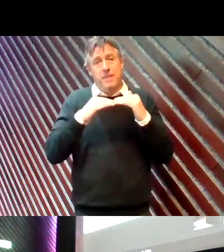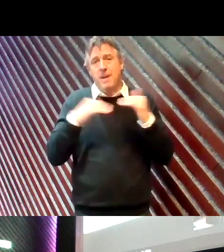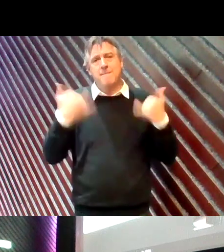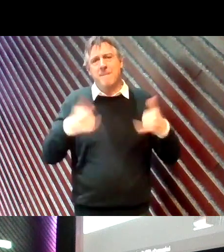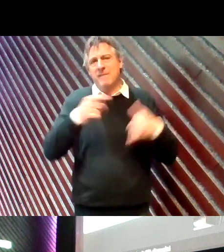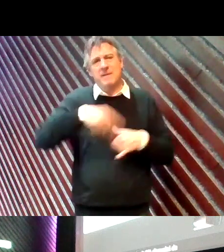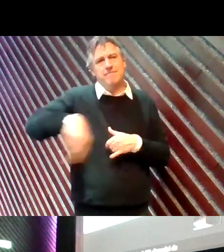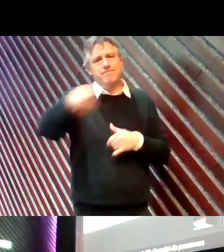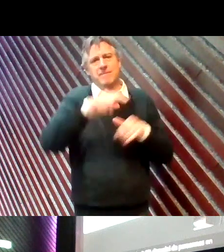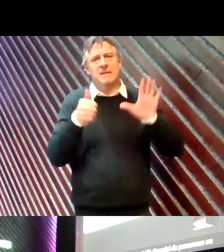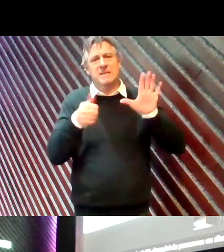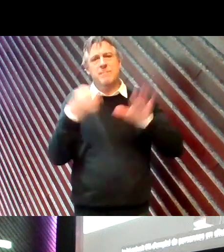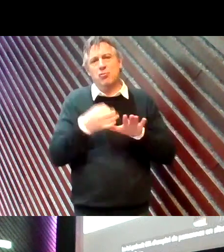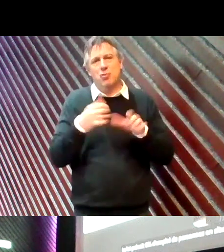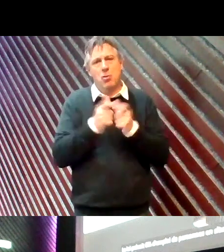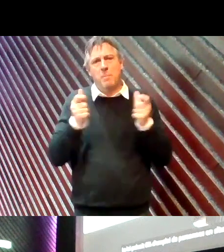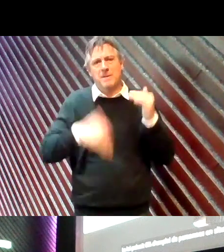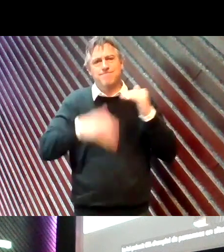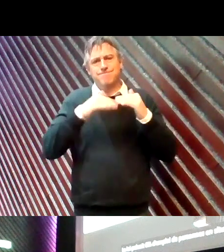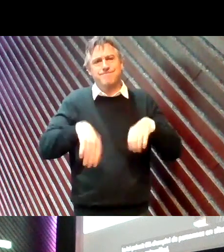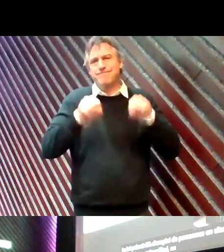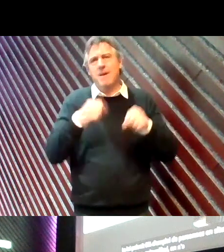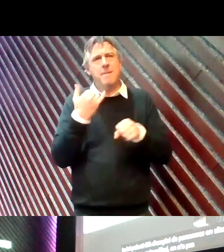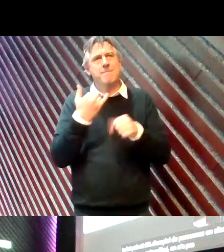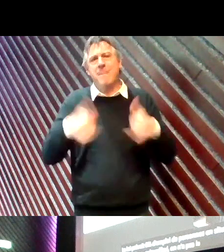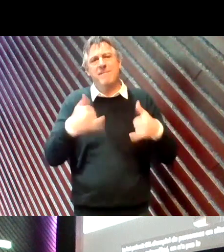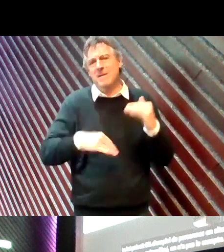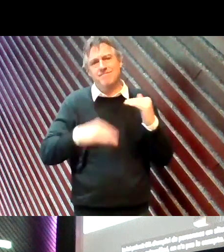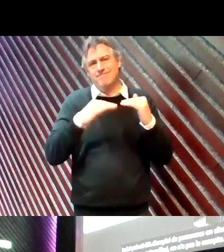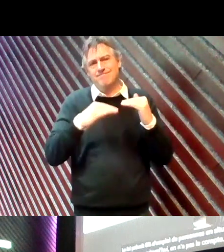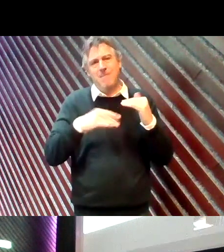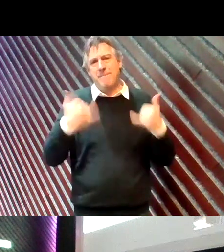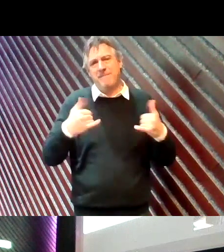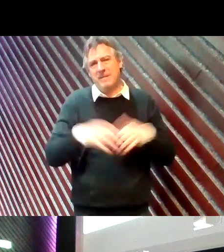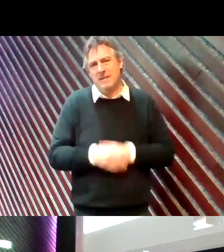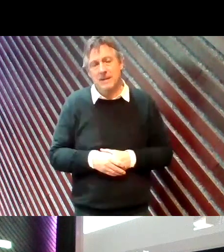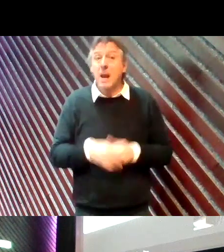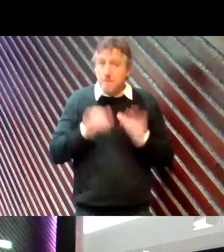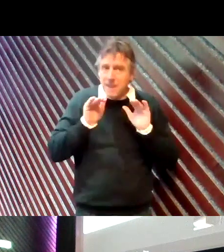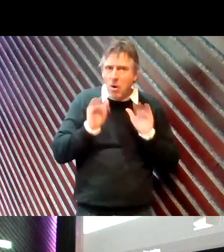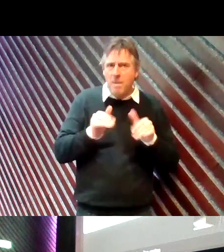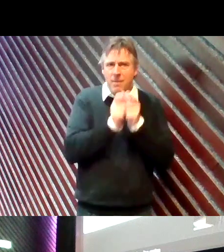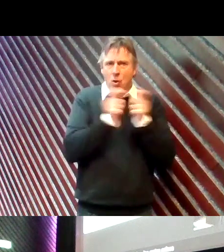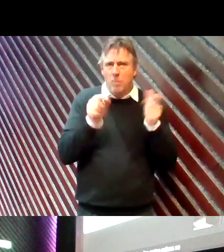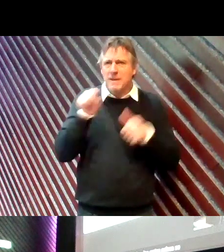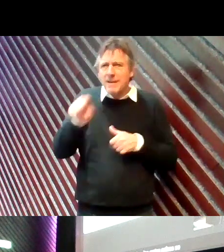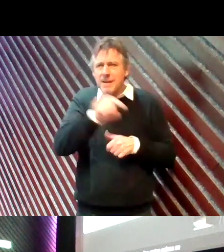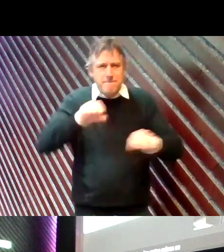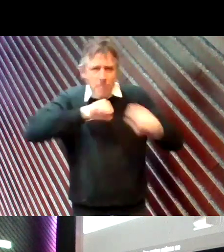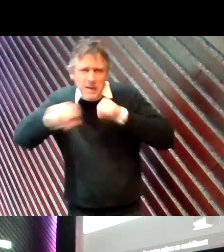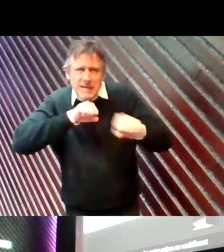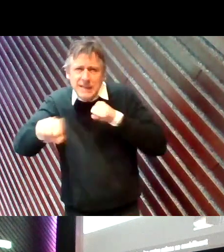On n pas le compte. Néanmoins, les entreprises se mobilisent et si elles se mobilisent, c'est parce que la